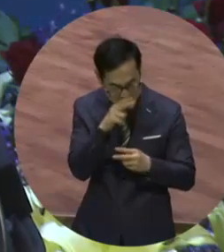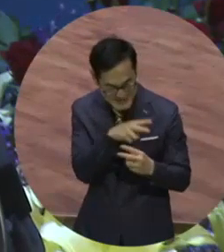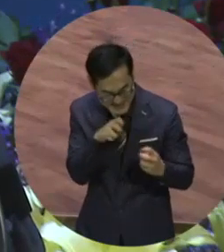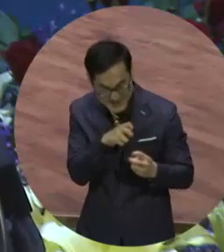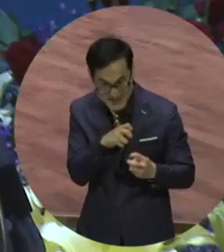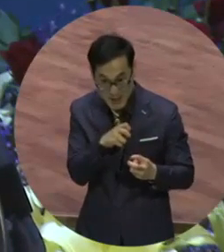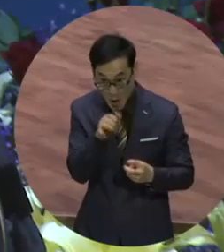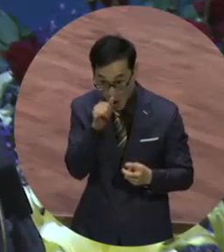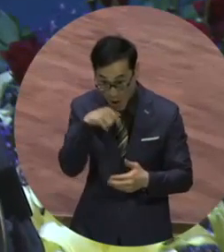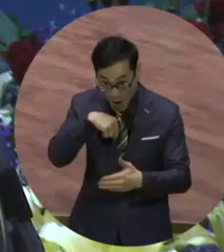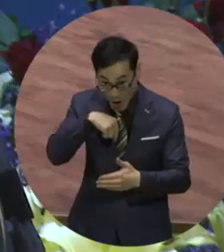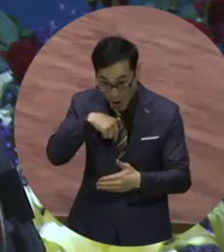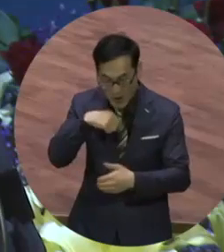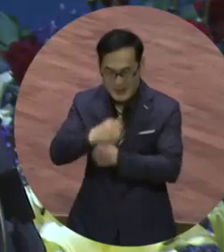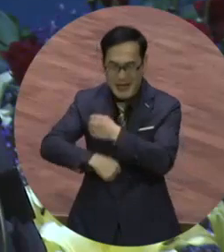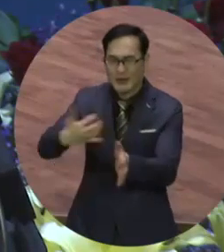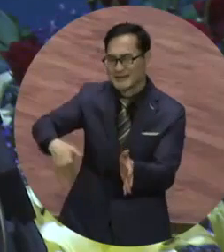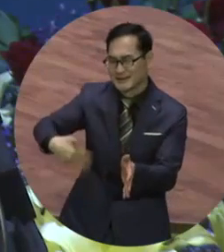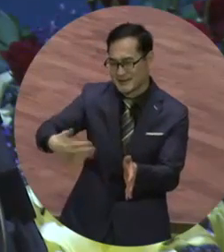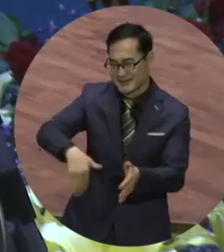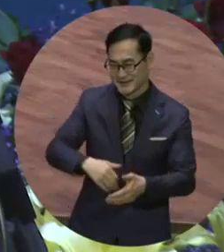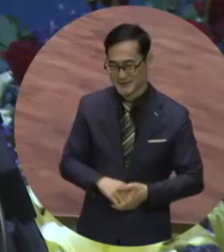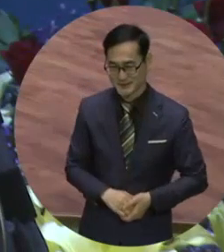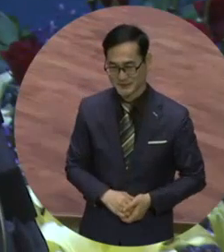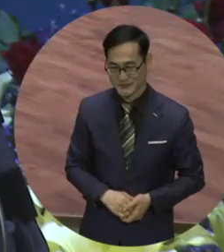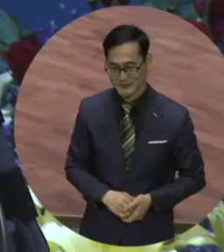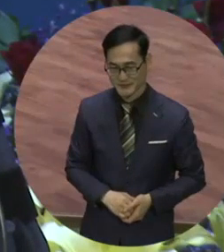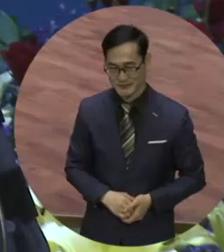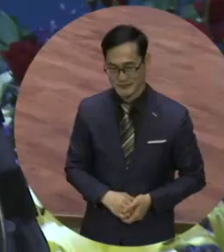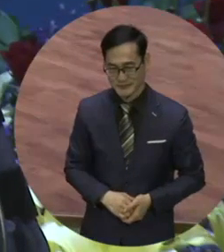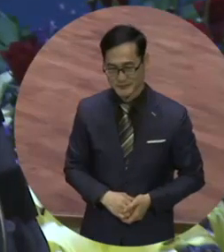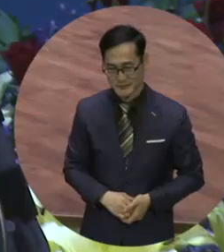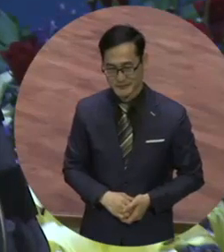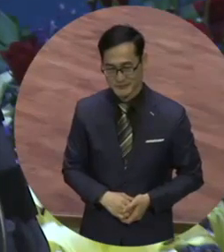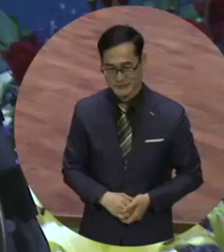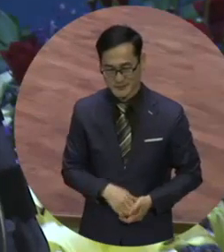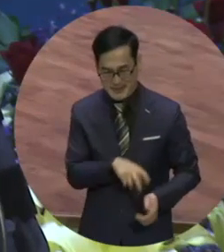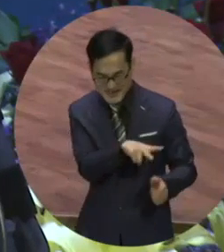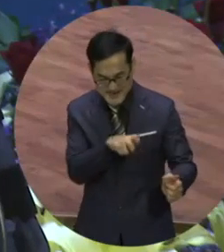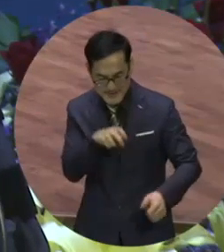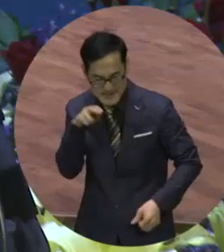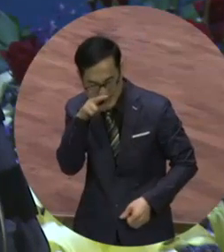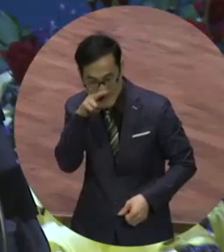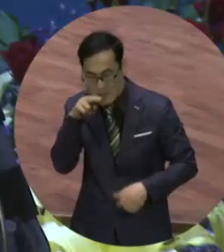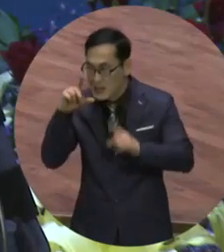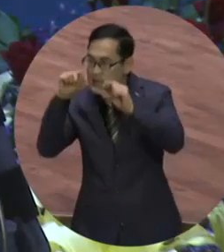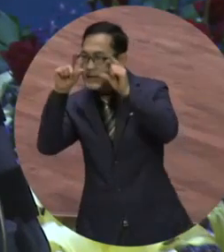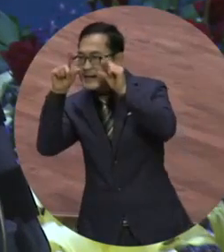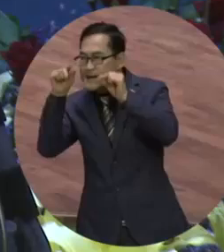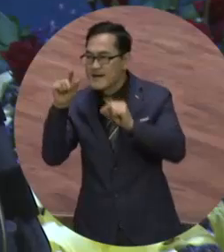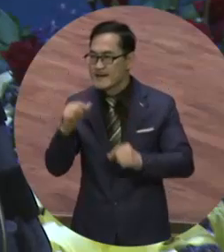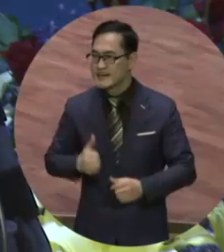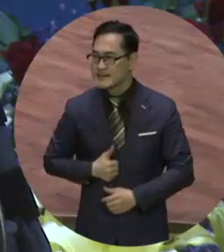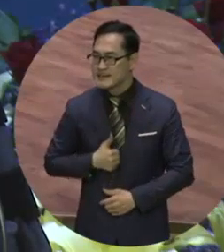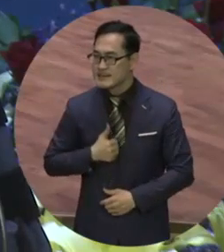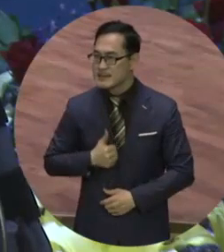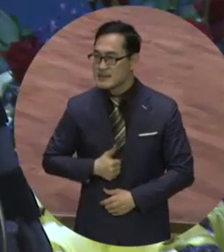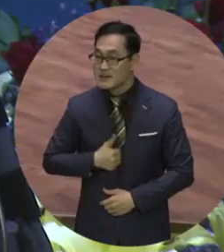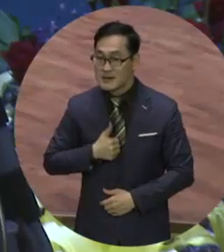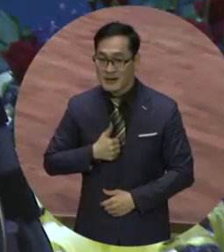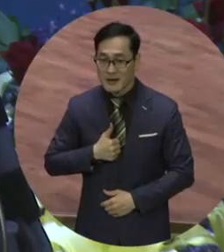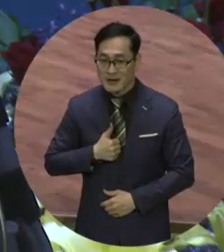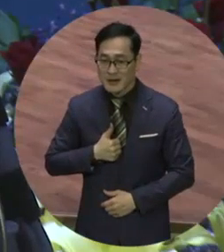남으로서 미워한다. 그 자체가 벌써 밤잠 못 자는 거예요. 막 시기한다. 그 자체가 벌써 당한